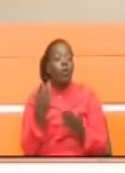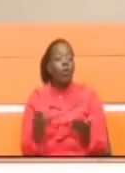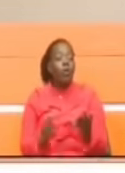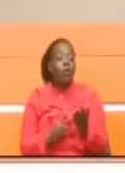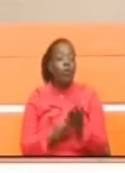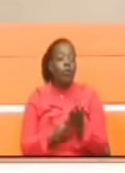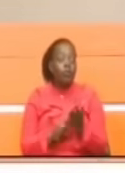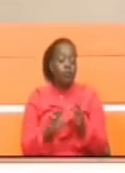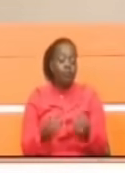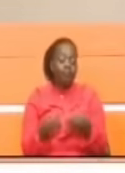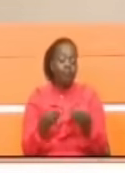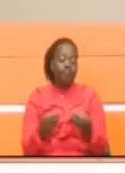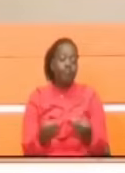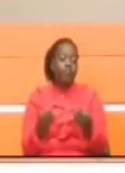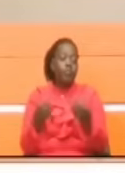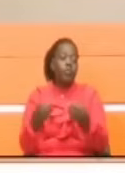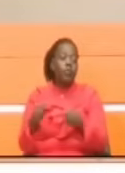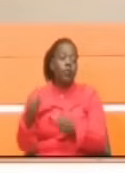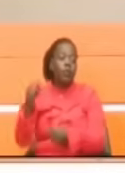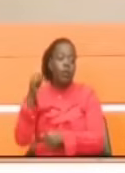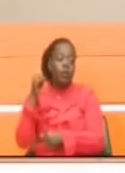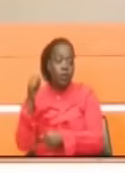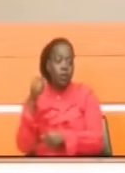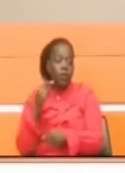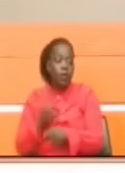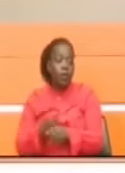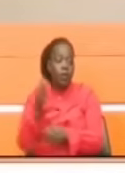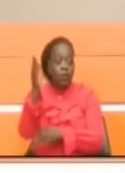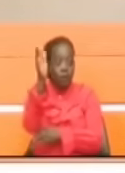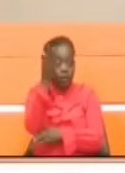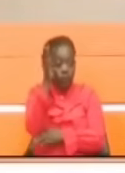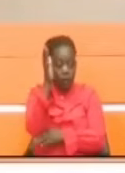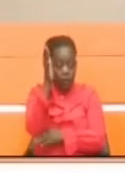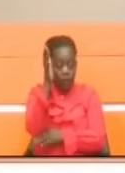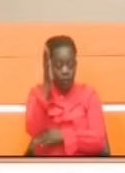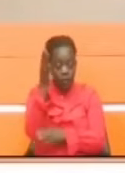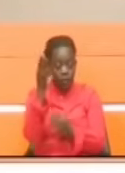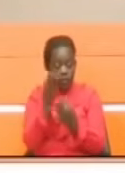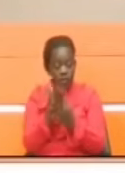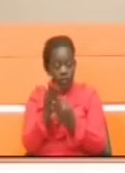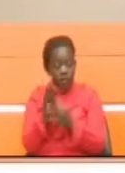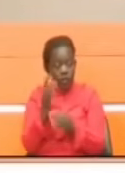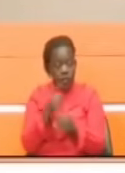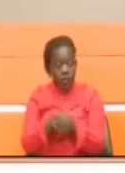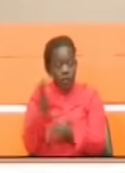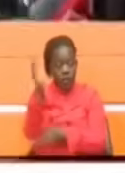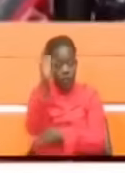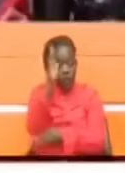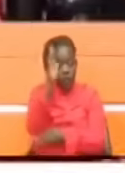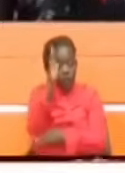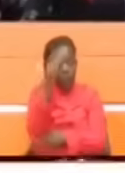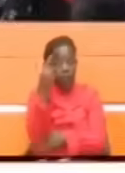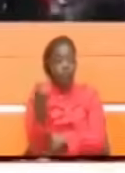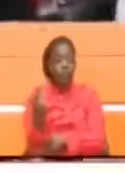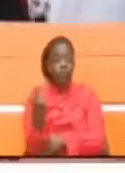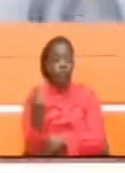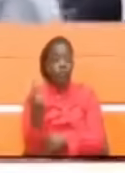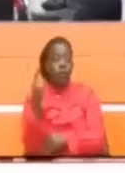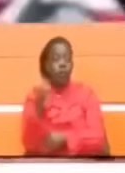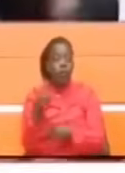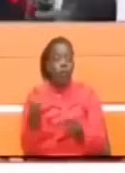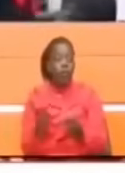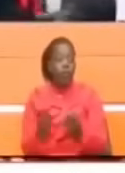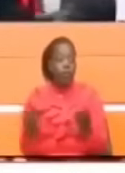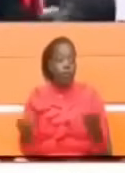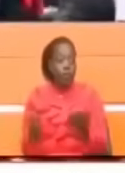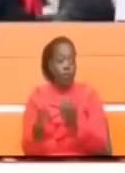bakwasiza ani pichi jo saa mukaga wakati wa saa mukaga ni saa musanvu tutuse kumifu wako lidu obu